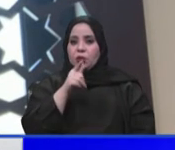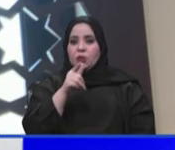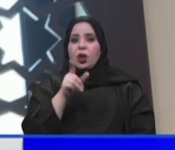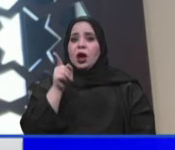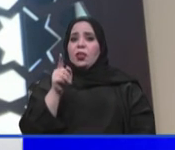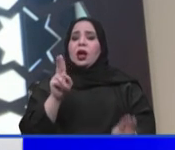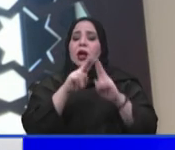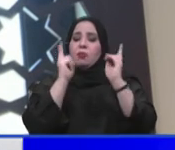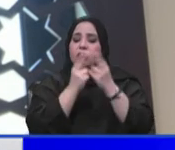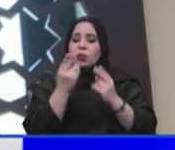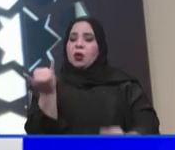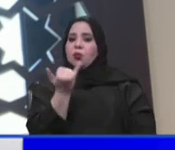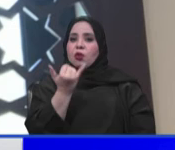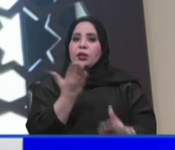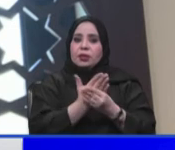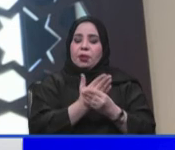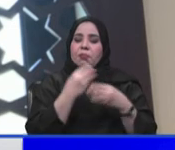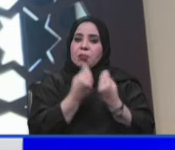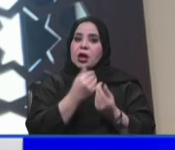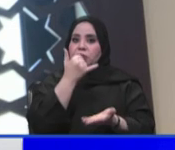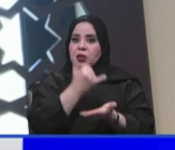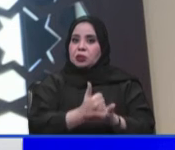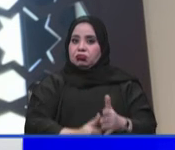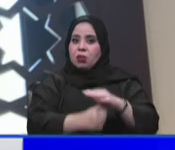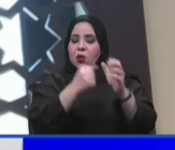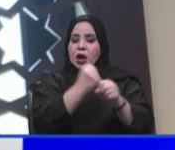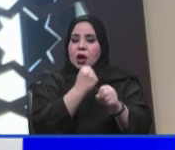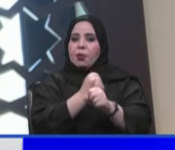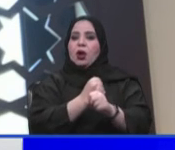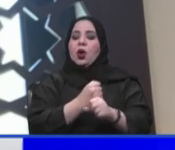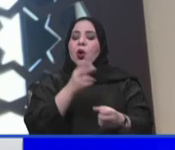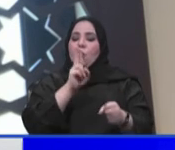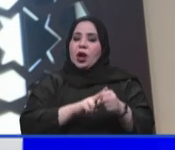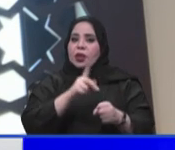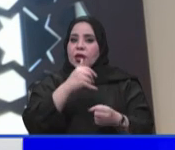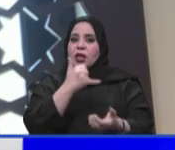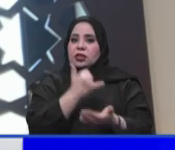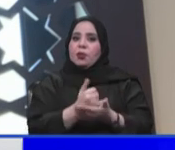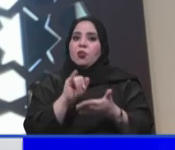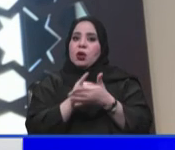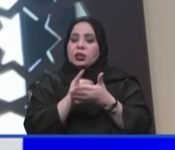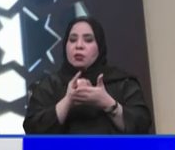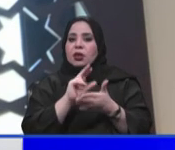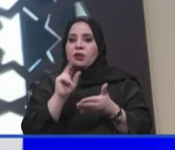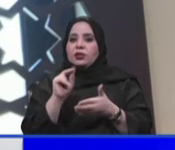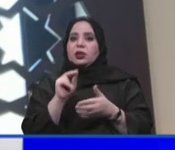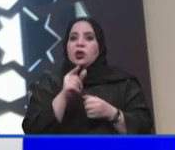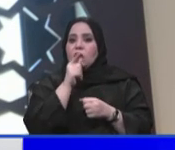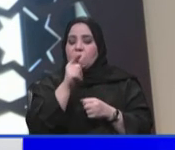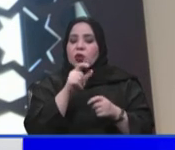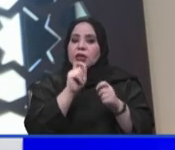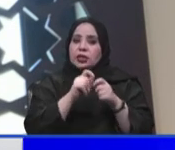المؤتمرات ضرورية ما بين رواد الأعمال وأصحاب المؤسسات اللي يشغلون اللي هو الحاضنات ومسرعات